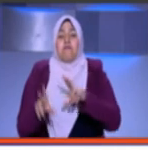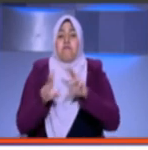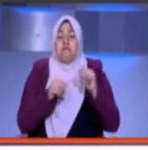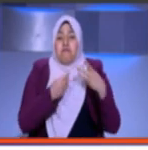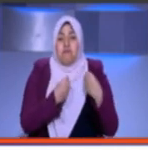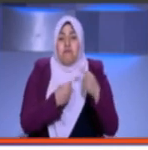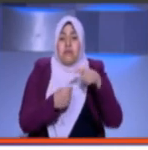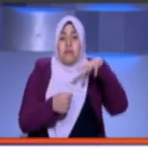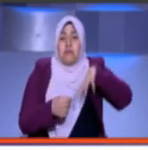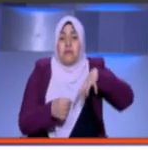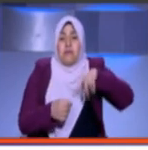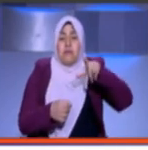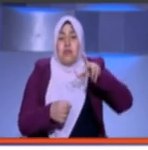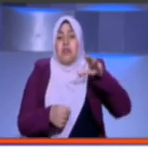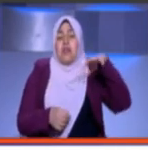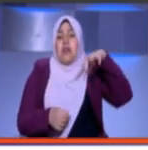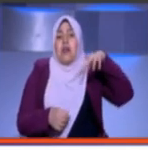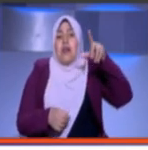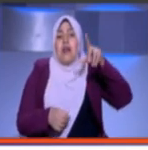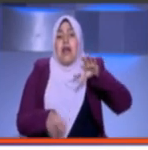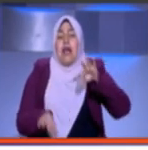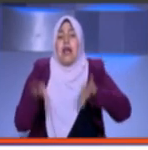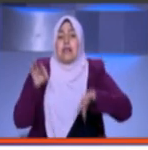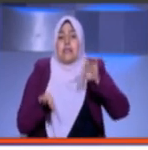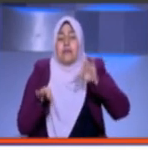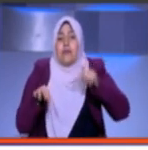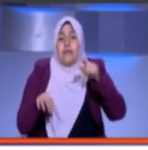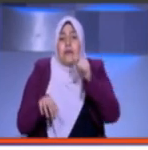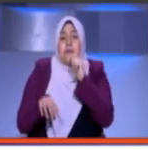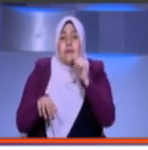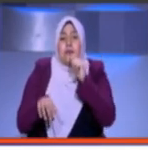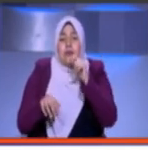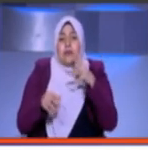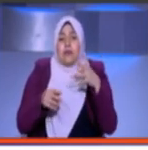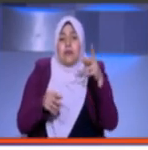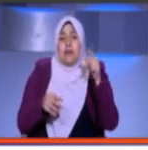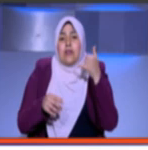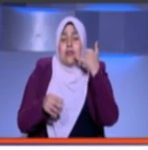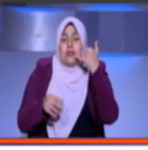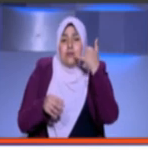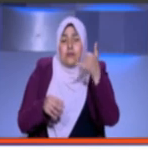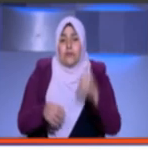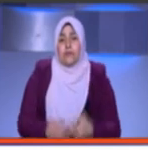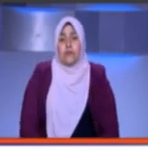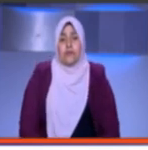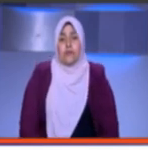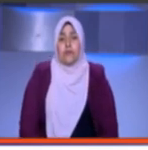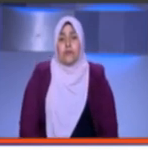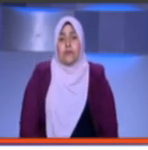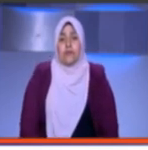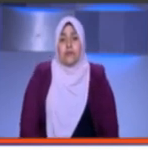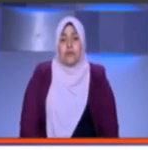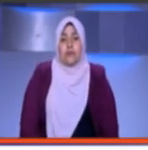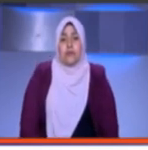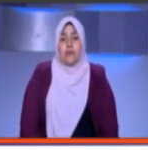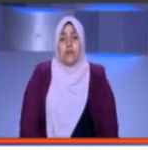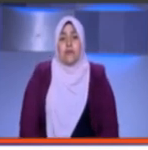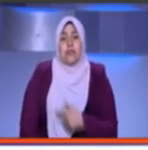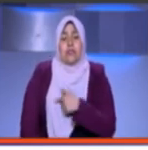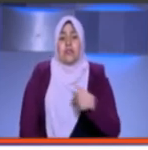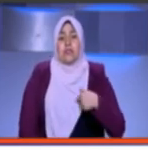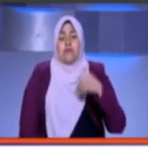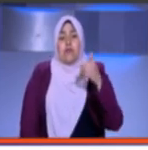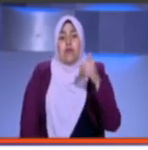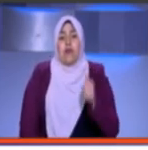من العاصمة الإسبانية مدريد تنضم إلينا مراسلتنا شيماء بكر، ومن مرسيليا في فرنسا ينضم إلينا مراسلنا خالد شقير.